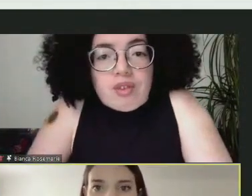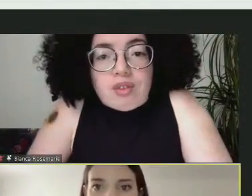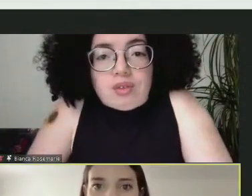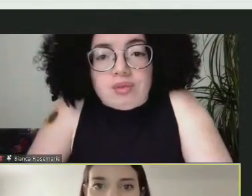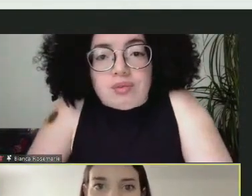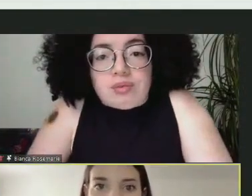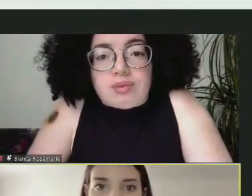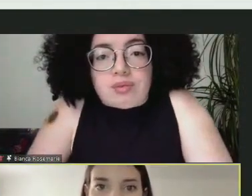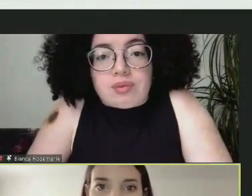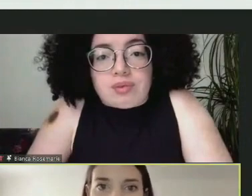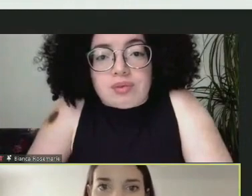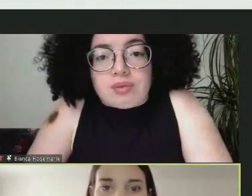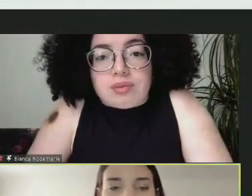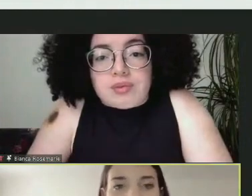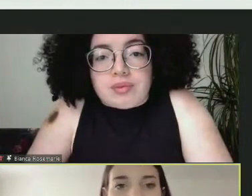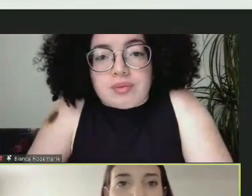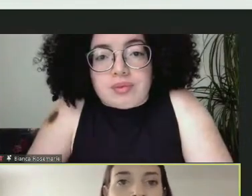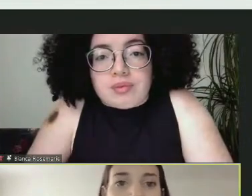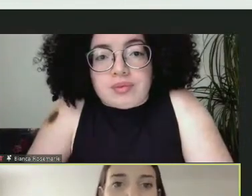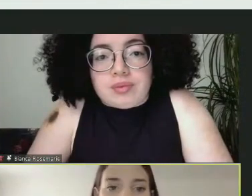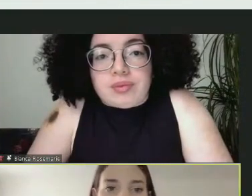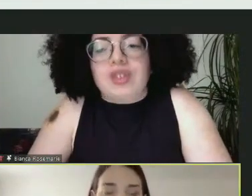du...